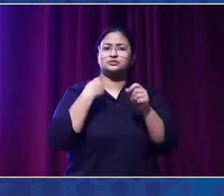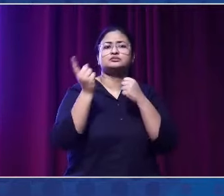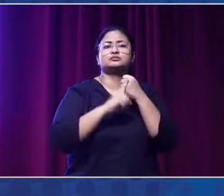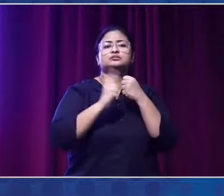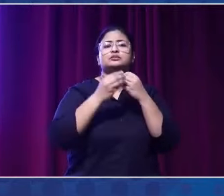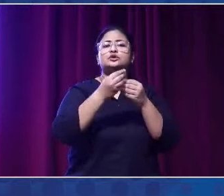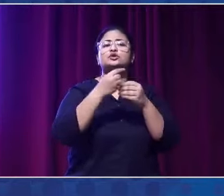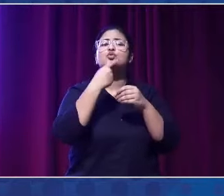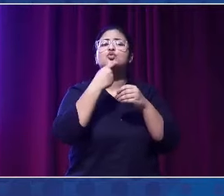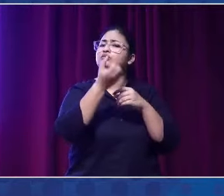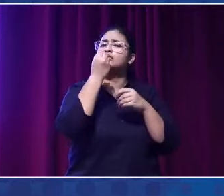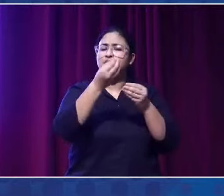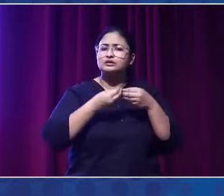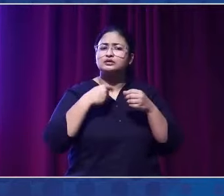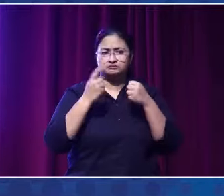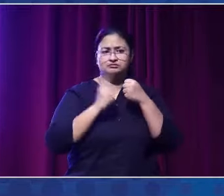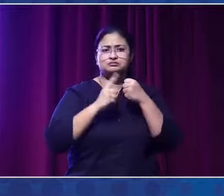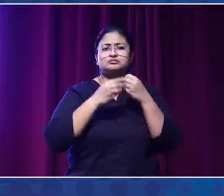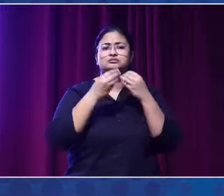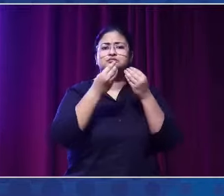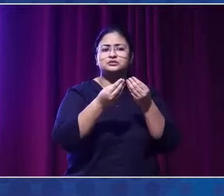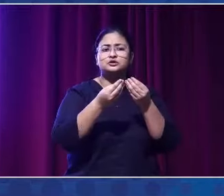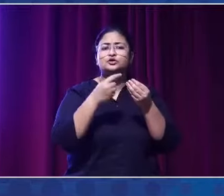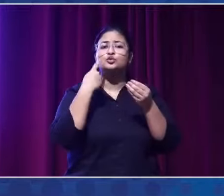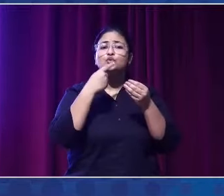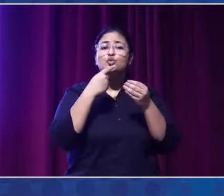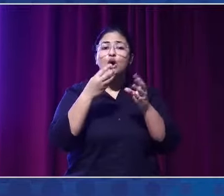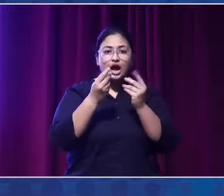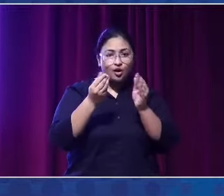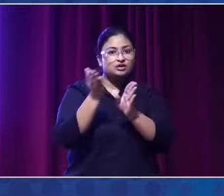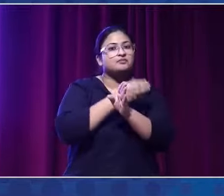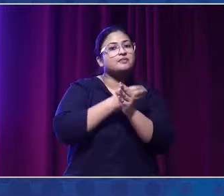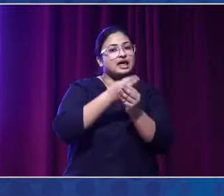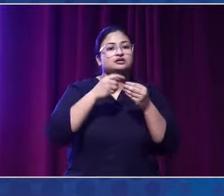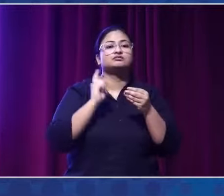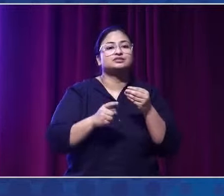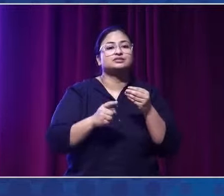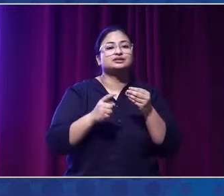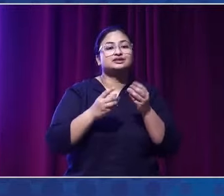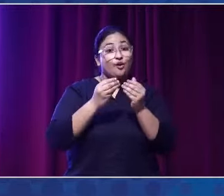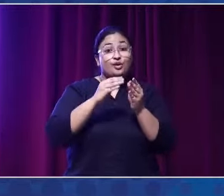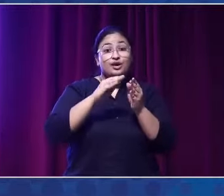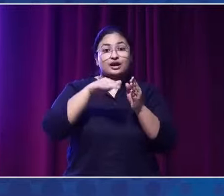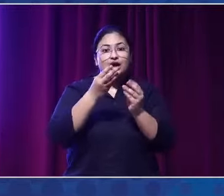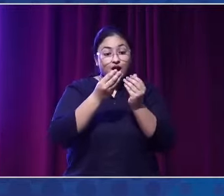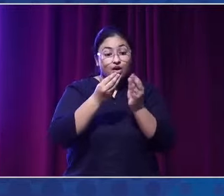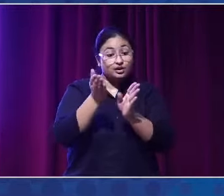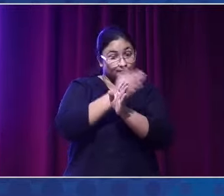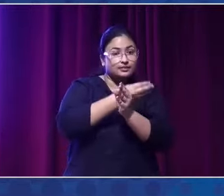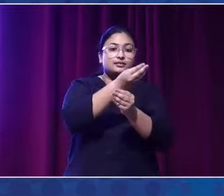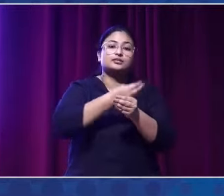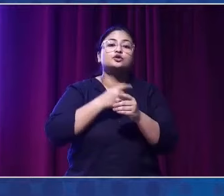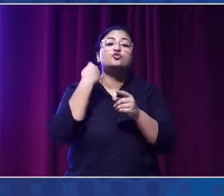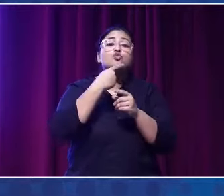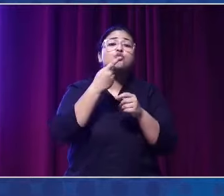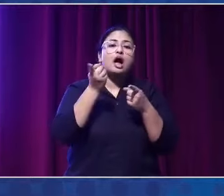हम उसको सजा देंगे, उसे बताना चाहिए कि किसने किया, काउंटिंग से पहले बताना चाहिए किसने किया, ताकि उन सब डिस्ट्रिक्ट मजिस्ट्रेट्स को या जिसने